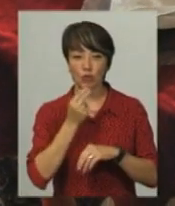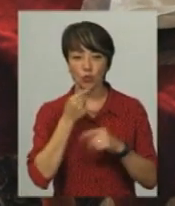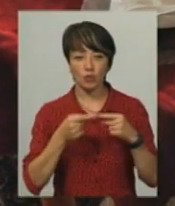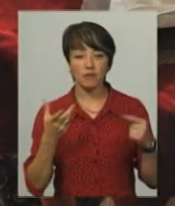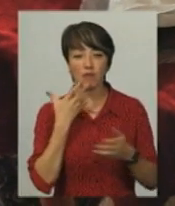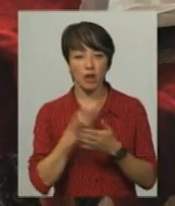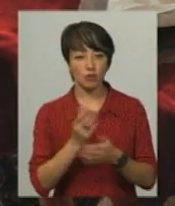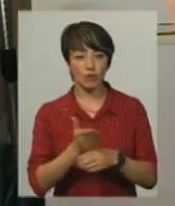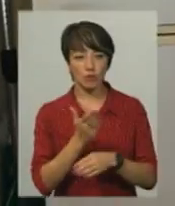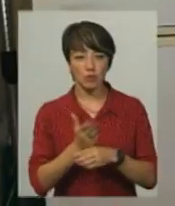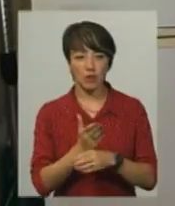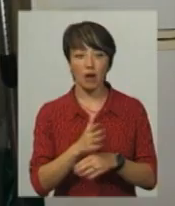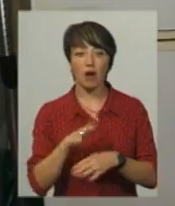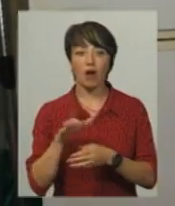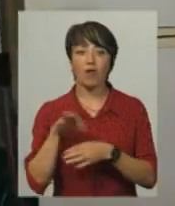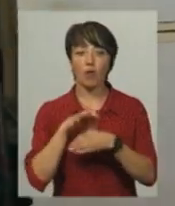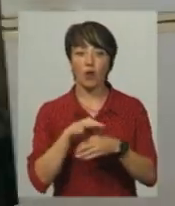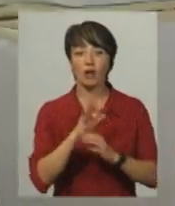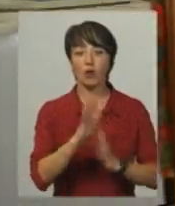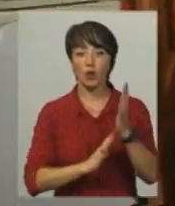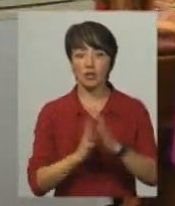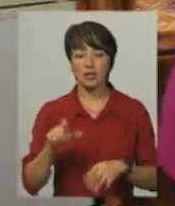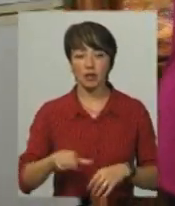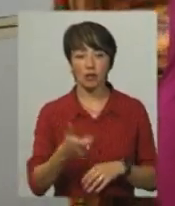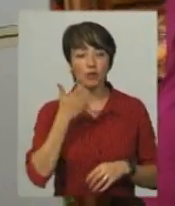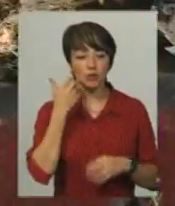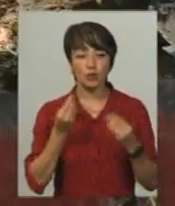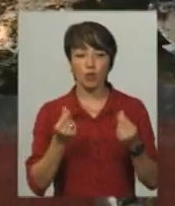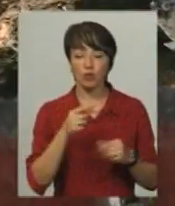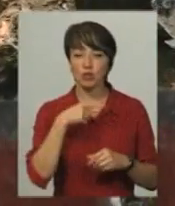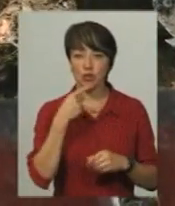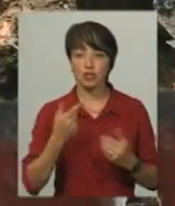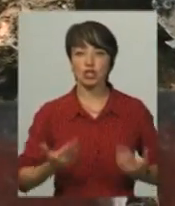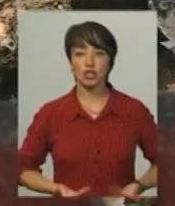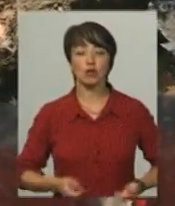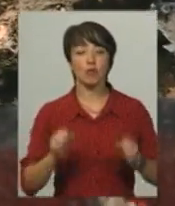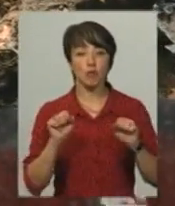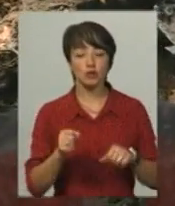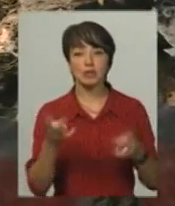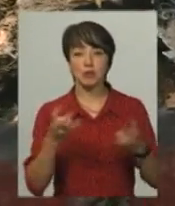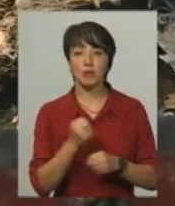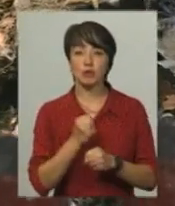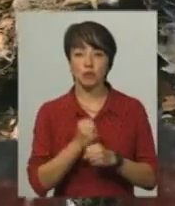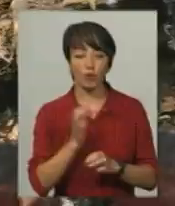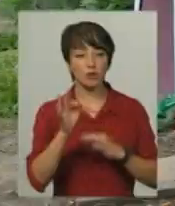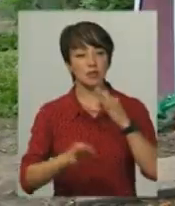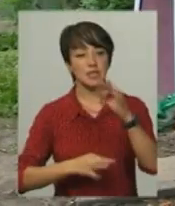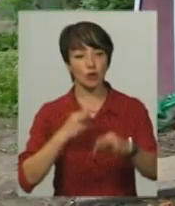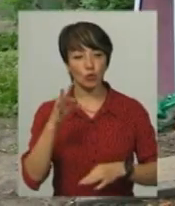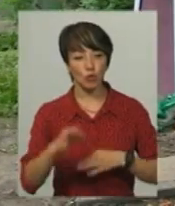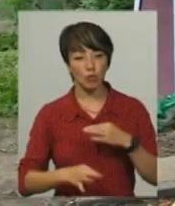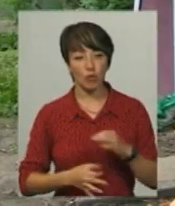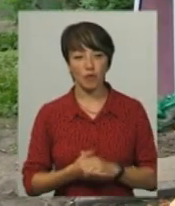власного виробництва. Водять туристів до лісу і на річку. За виручені гроші, кажуть підприємці, жити можна. Та треба працювати цілодобово.